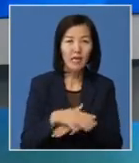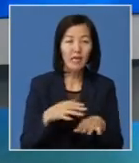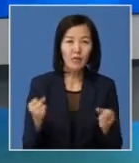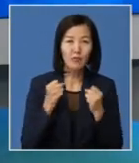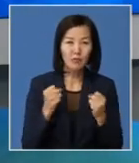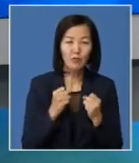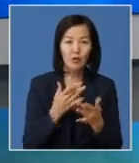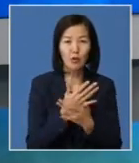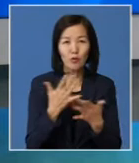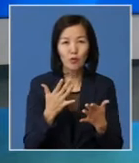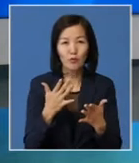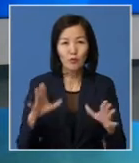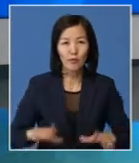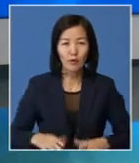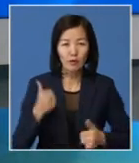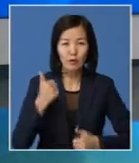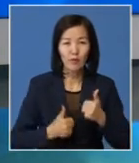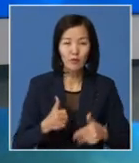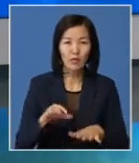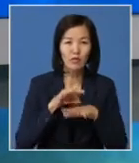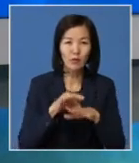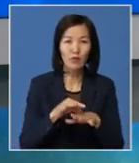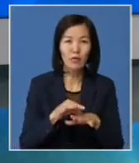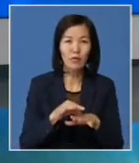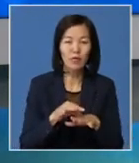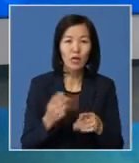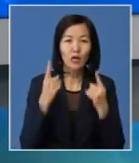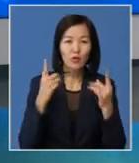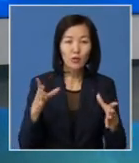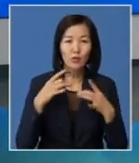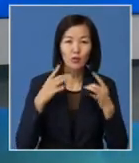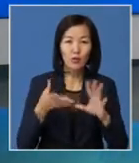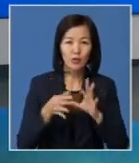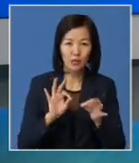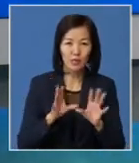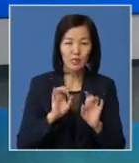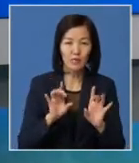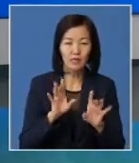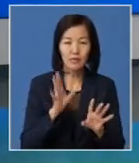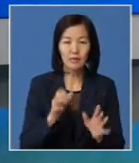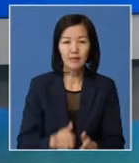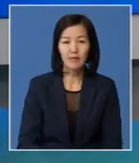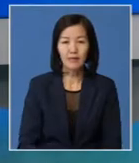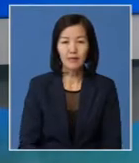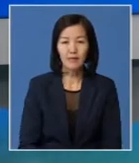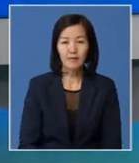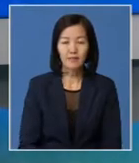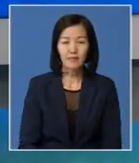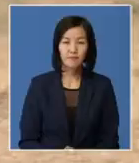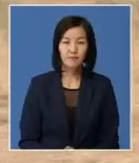спорт түрлері мен сәйгүліктер бәсекесін тамашалады. Әулиелер мекеніндегі дүбірлі дода жайлы әріптесім Кәмшат Мұхамеджан айтып